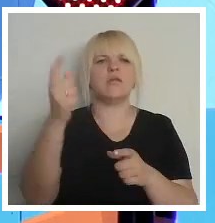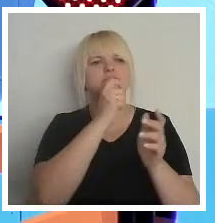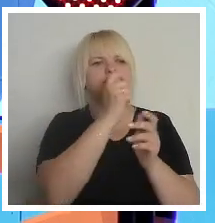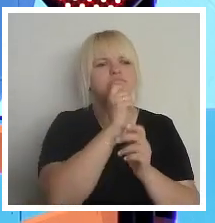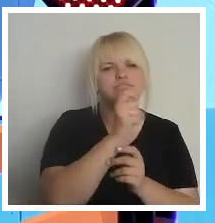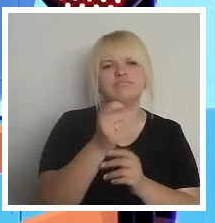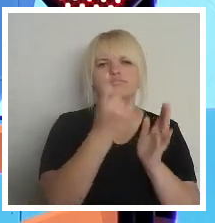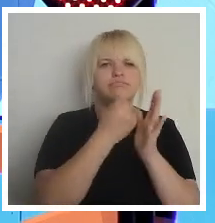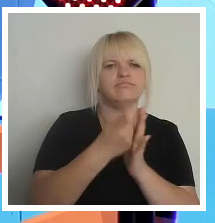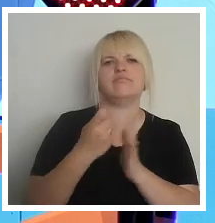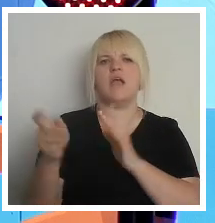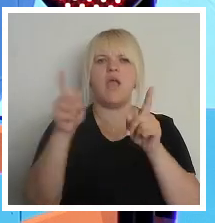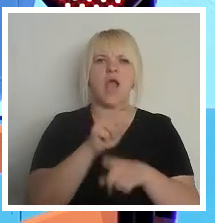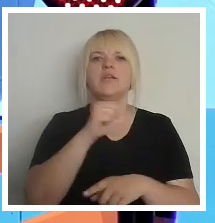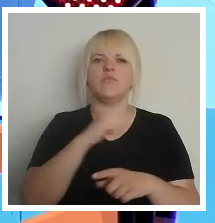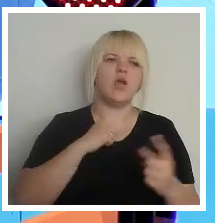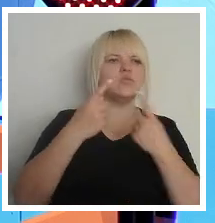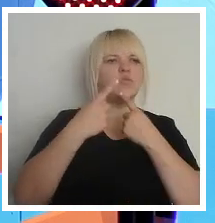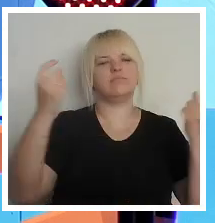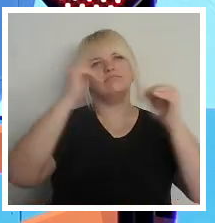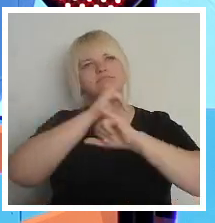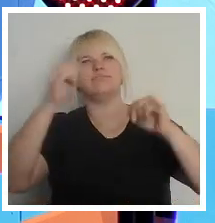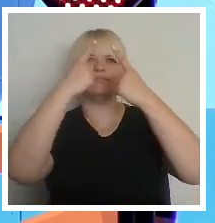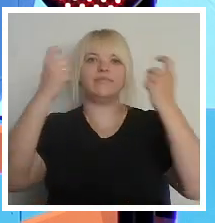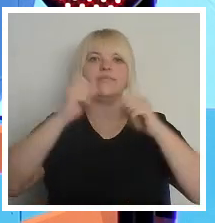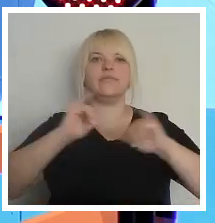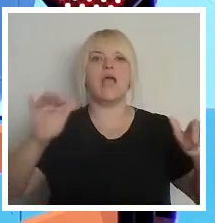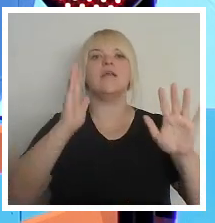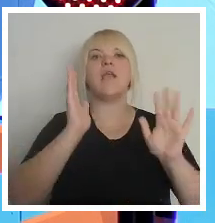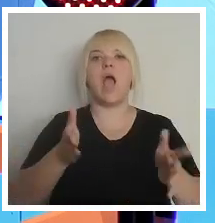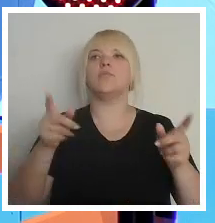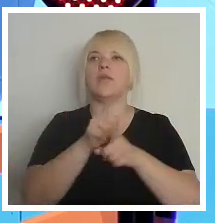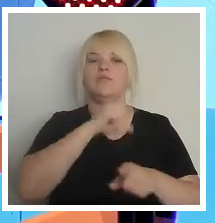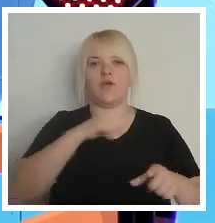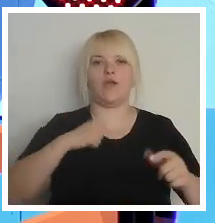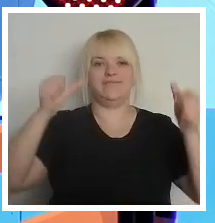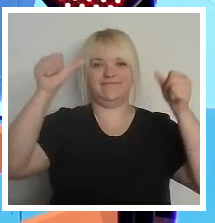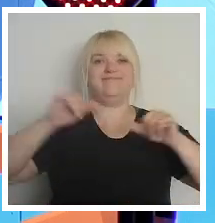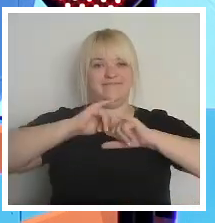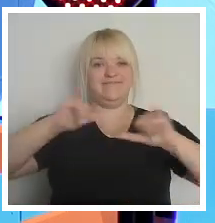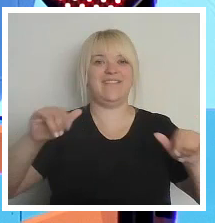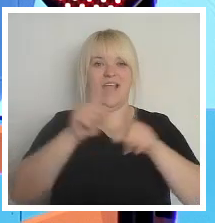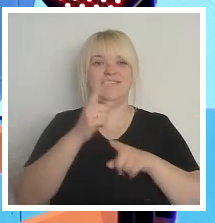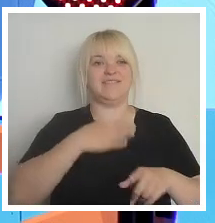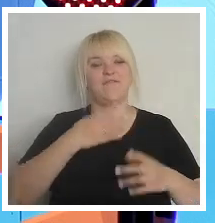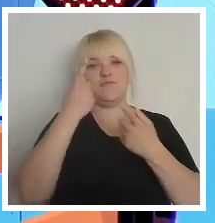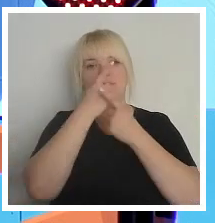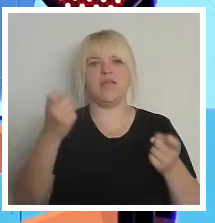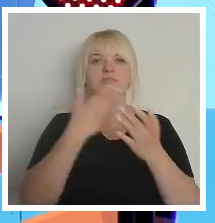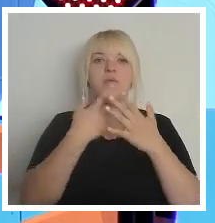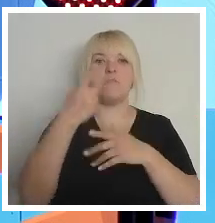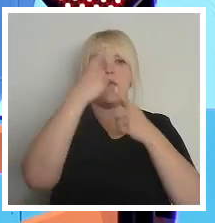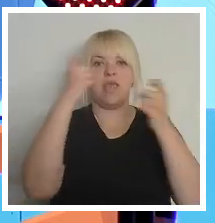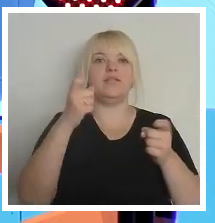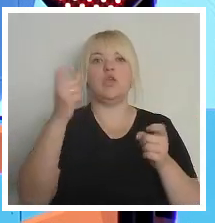par sevi, mums ir pašiem jābūt savu saturu vēstnešiem soctīklos. Jūs iedomāties nevarat, cik daudz medijos žurnālisti paši nešēro savu